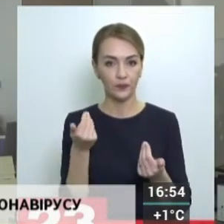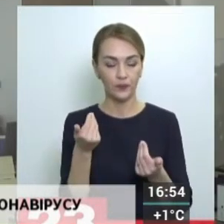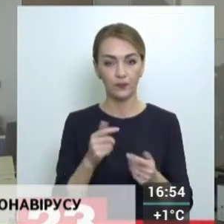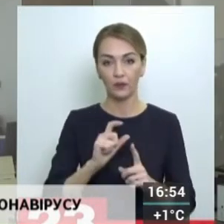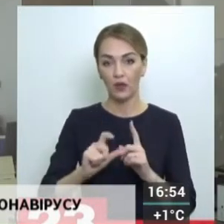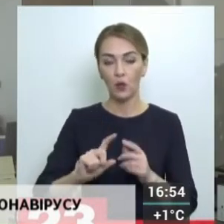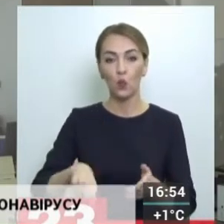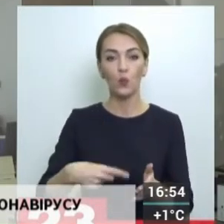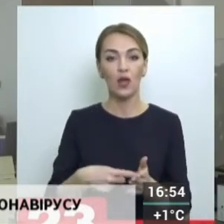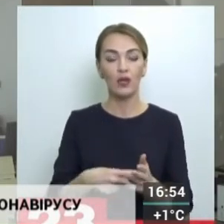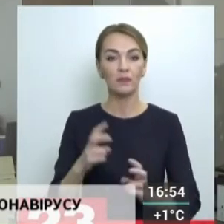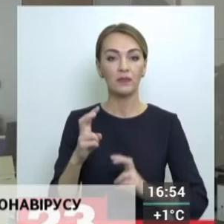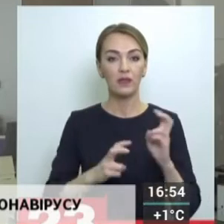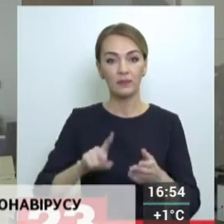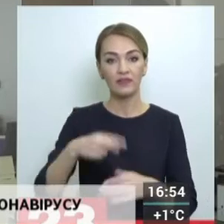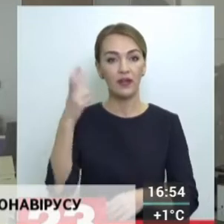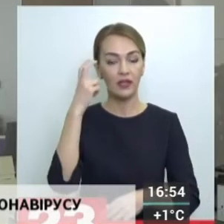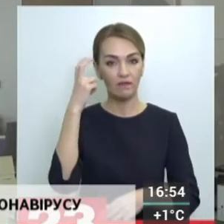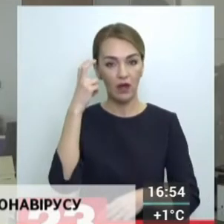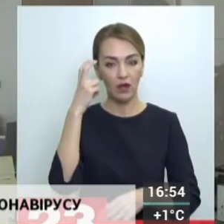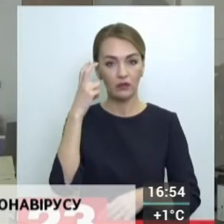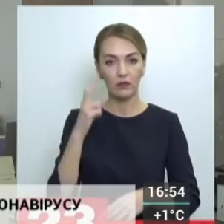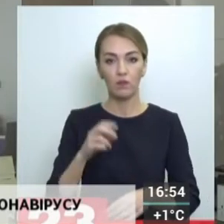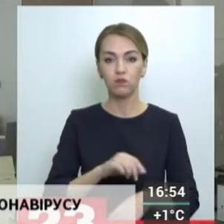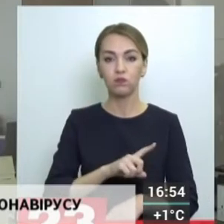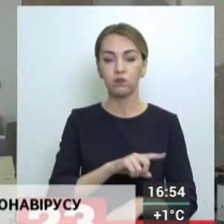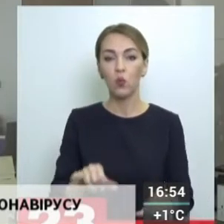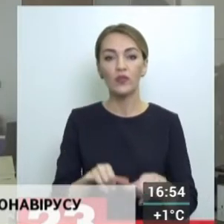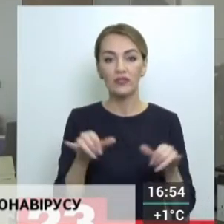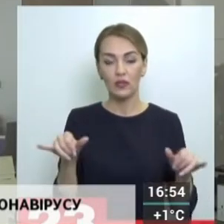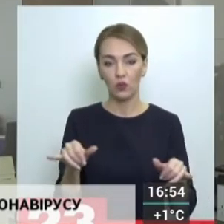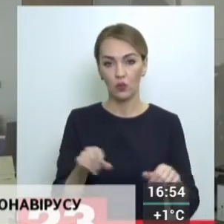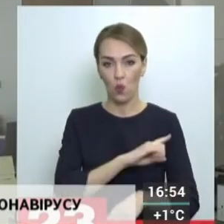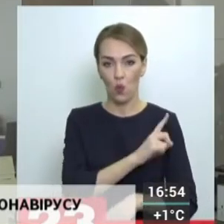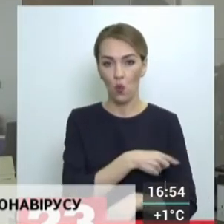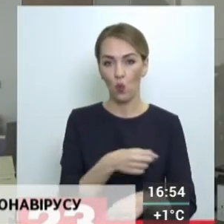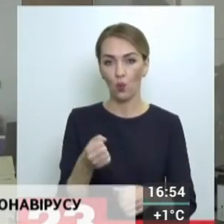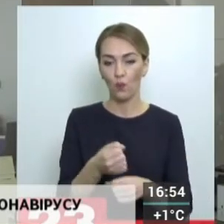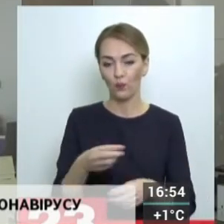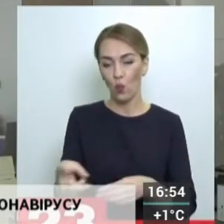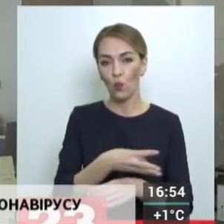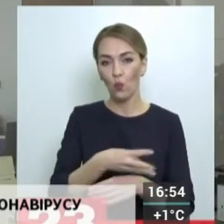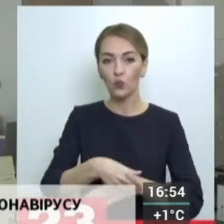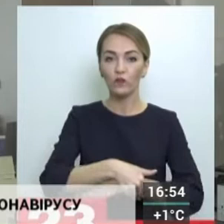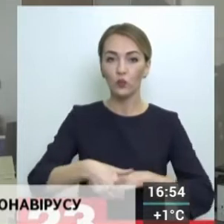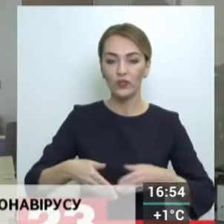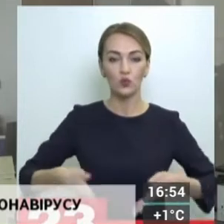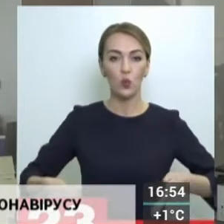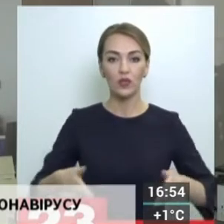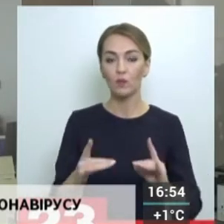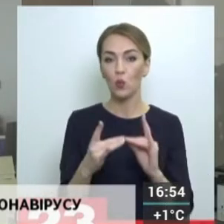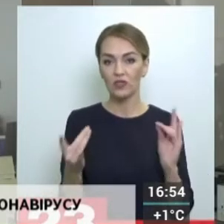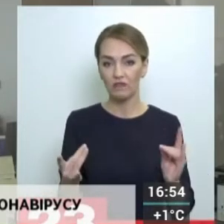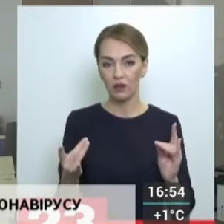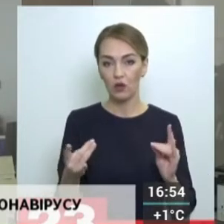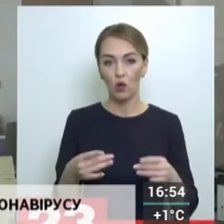Комунальне підприємство міста Києва посилило обробку вулиць, доріг, мостів,